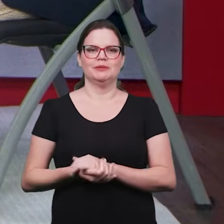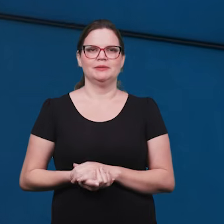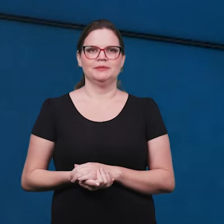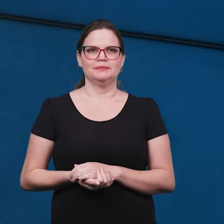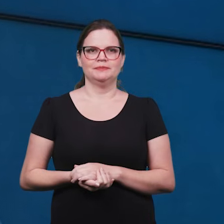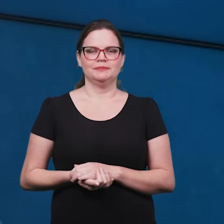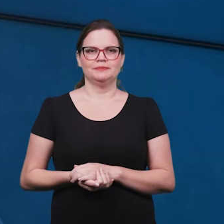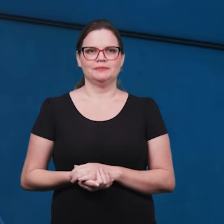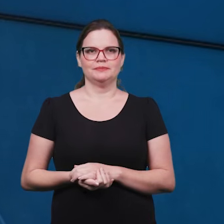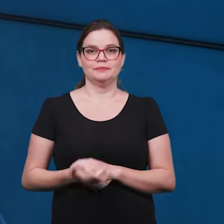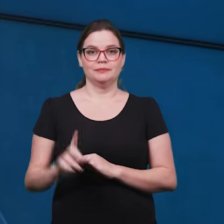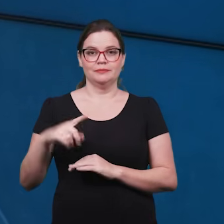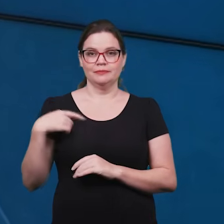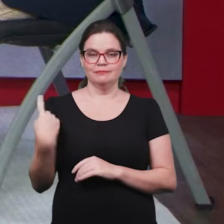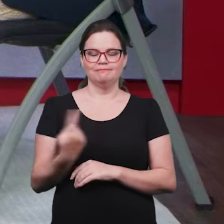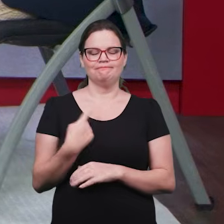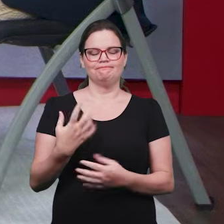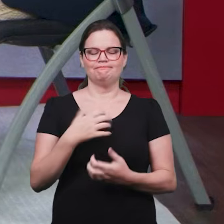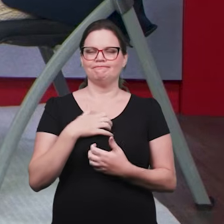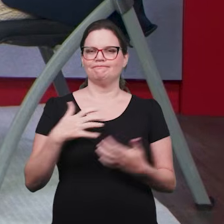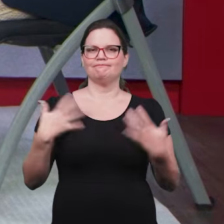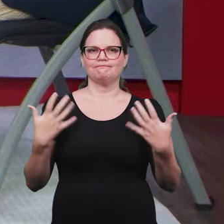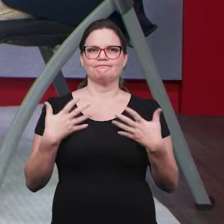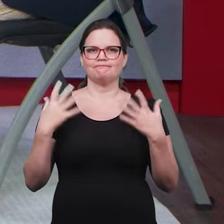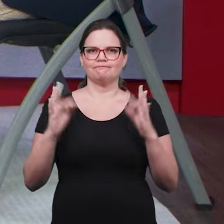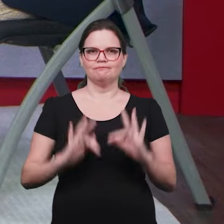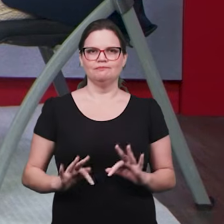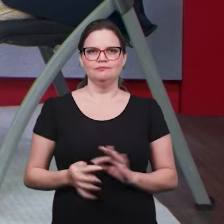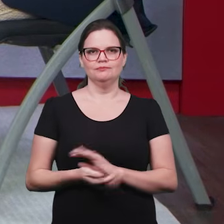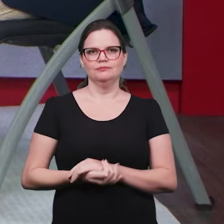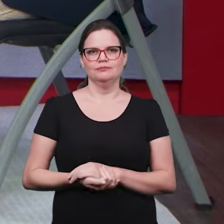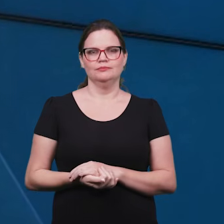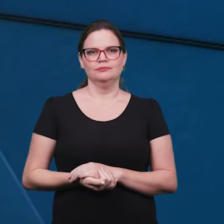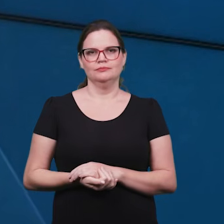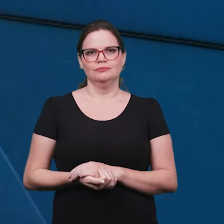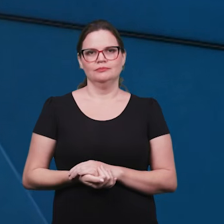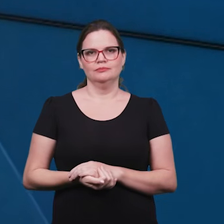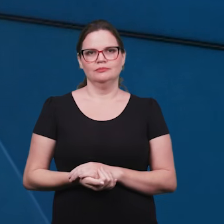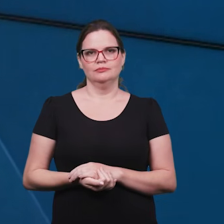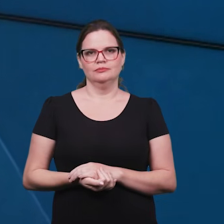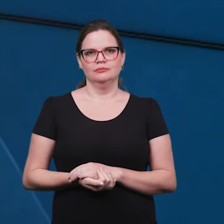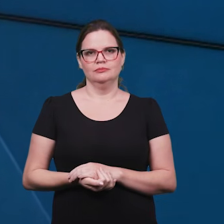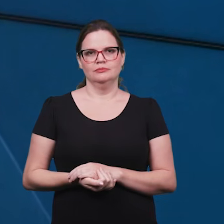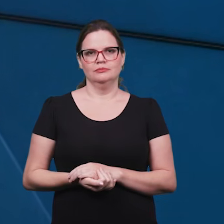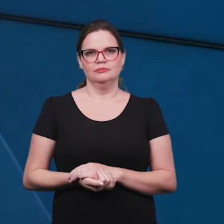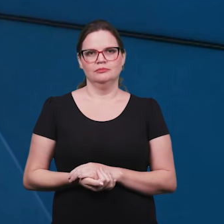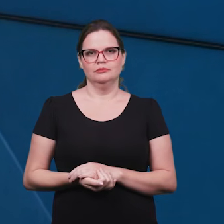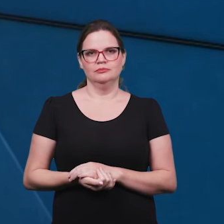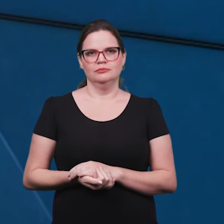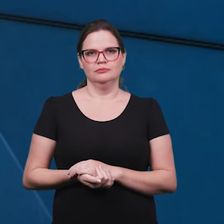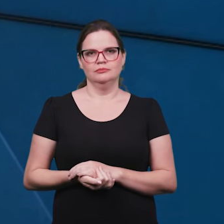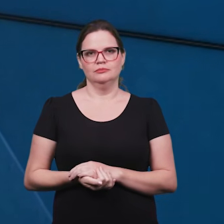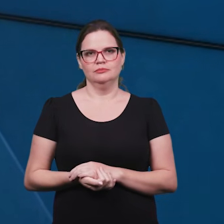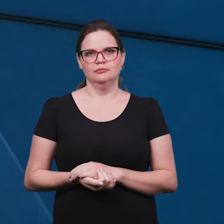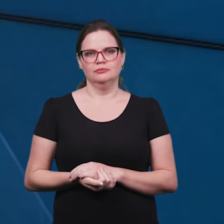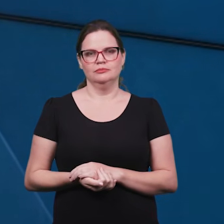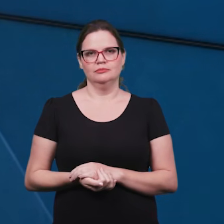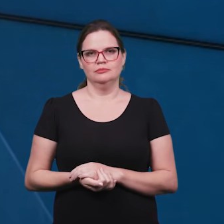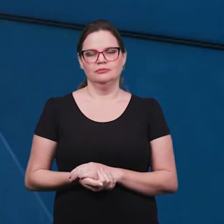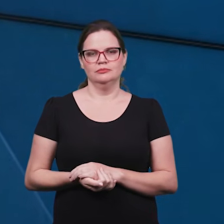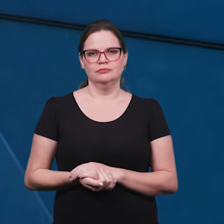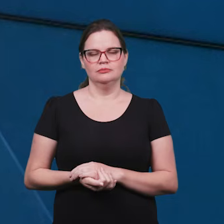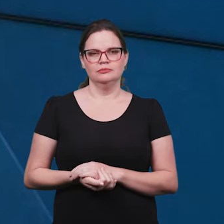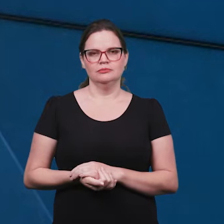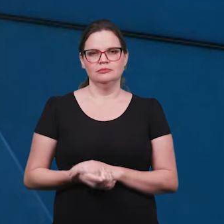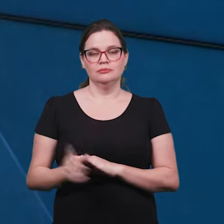jovens. И для нас это радость. E para nós é uma grande alegria. И видим, что больше и больше молодежь идет